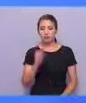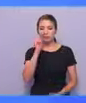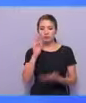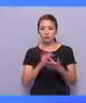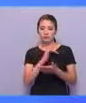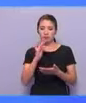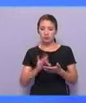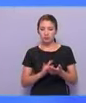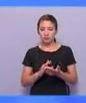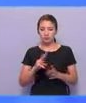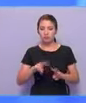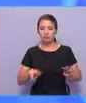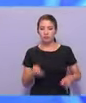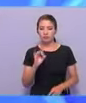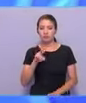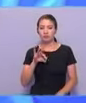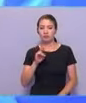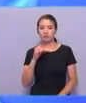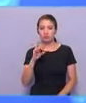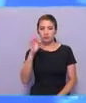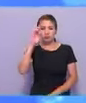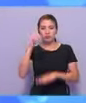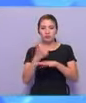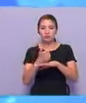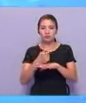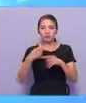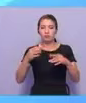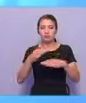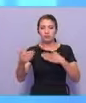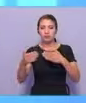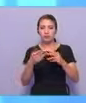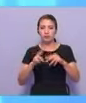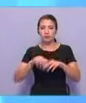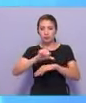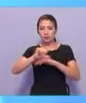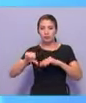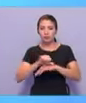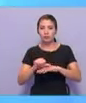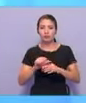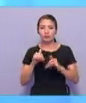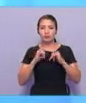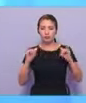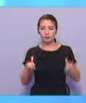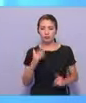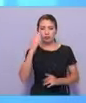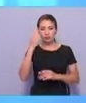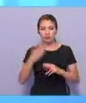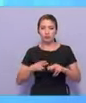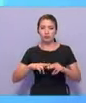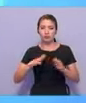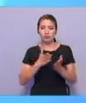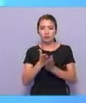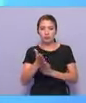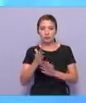Шымкент қаласының әкімі Ерлан Айтаханов мемлекет басшысының шеткі аймақтарды дамыту туралы берген тапсырмасын жүзеге асыру мақсатында шағын аудандар